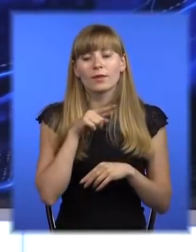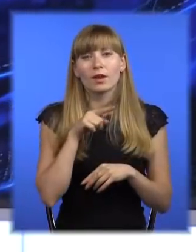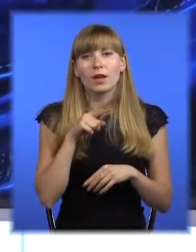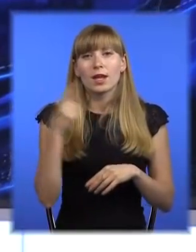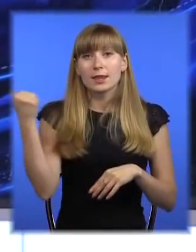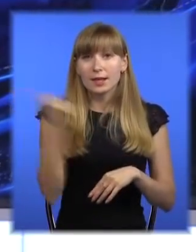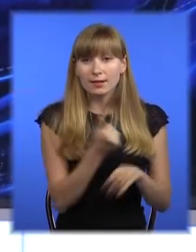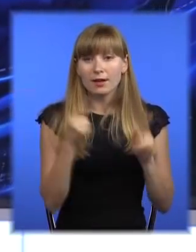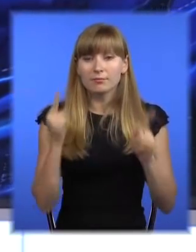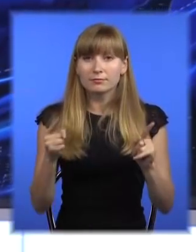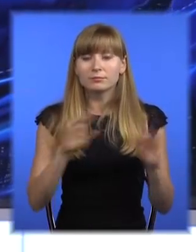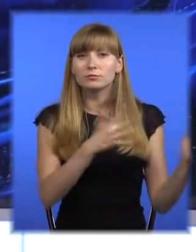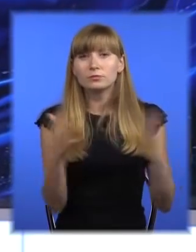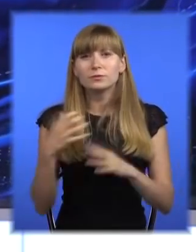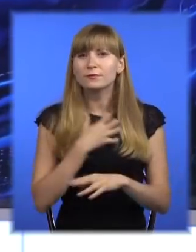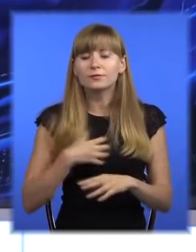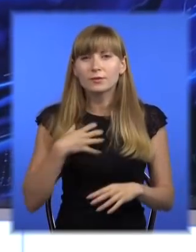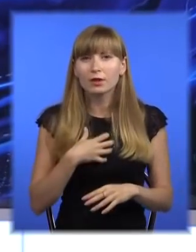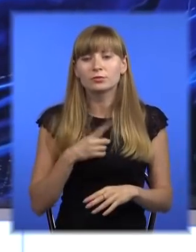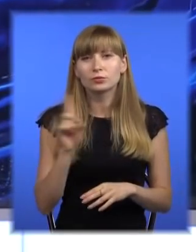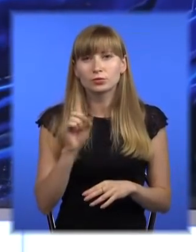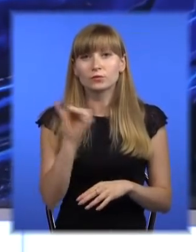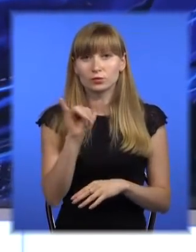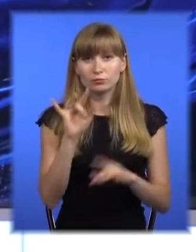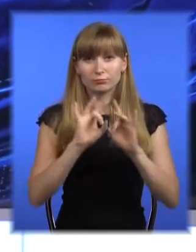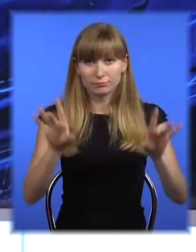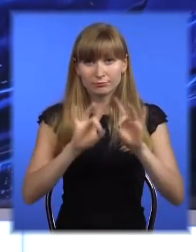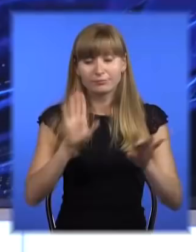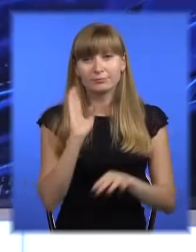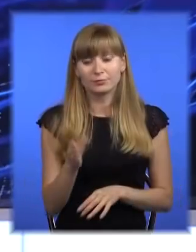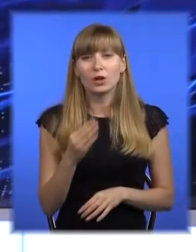у суботу розповість Юлія Ємельянова. А я з побажаннями